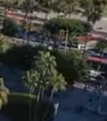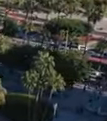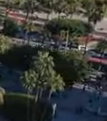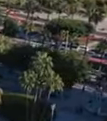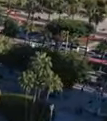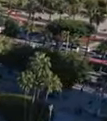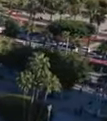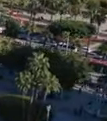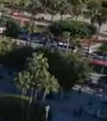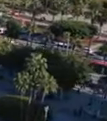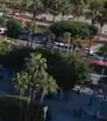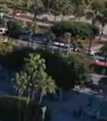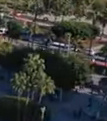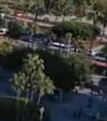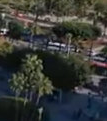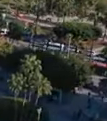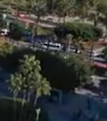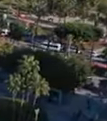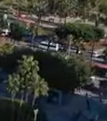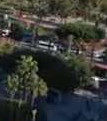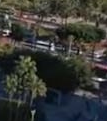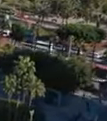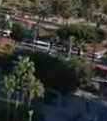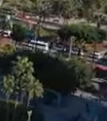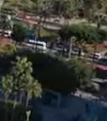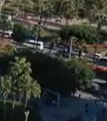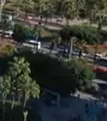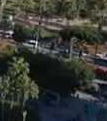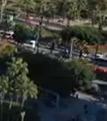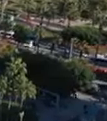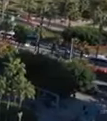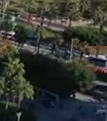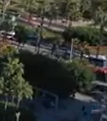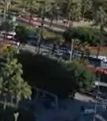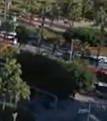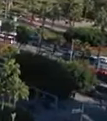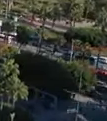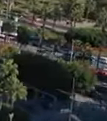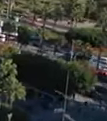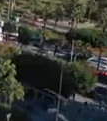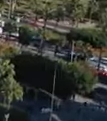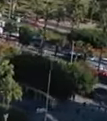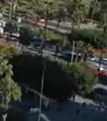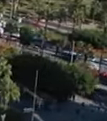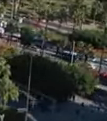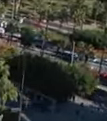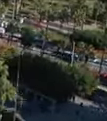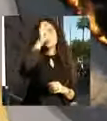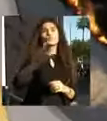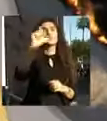Sizler Türkiye'nin aydınlık yüzlerisiniz. Gelecek aydınlık